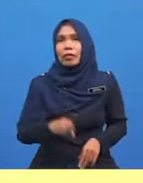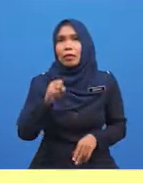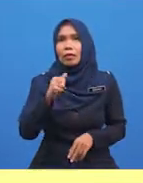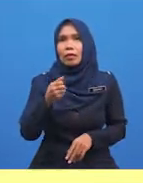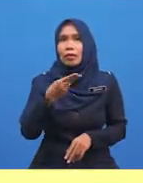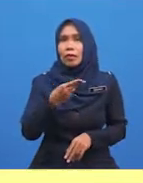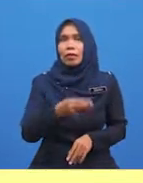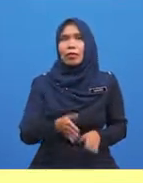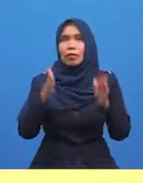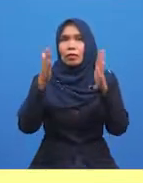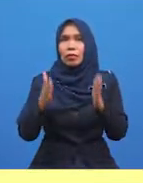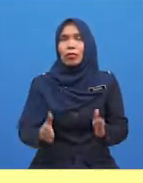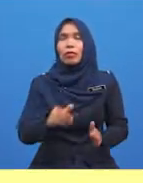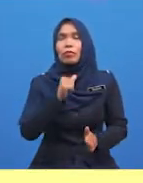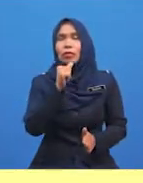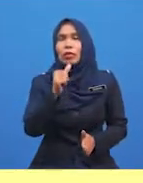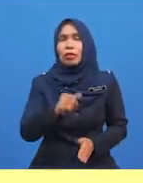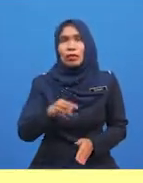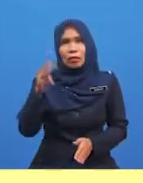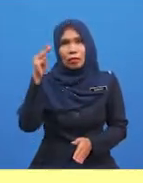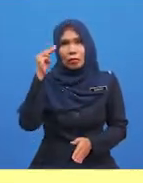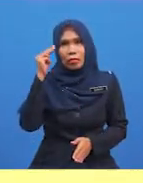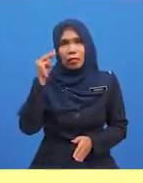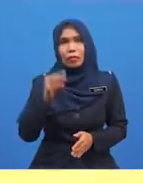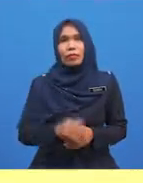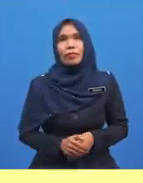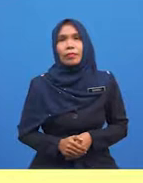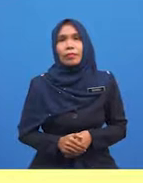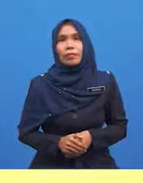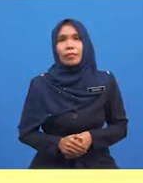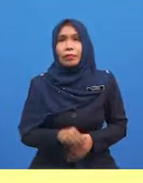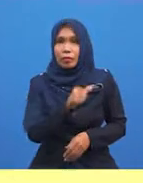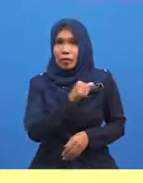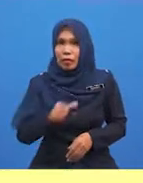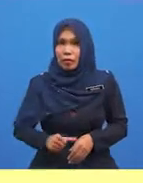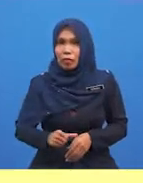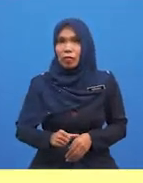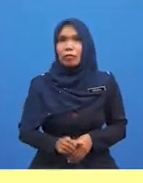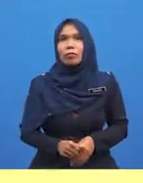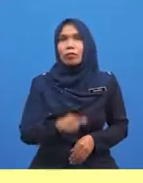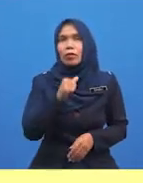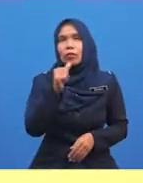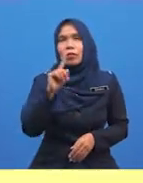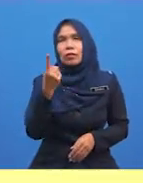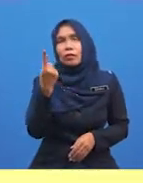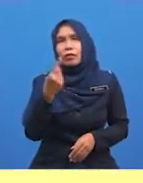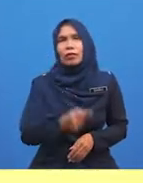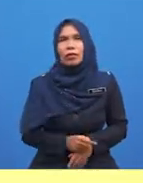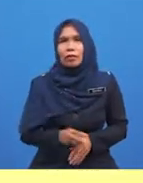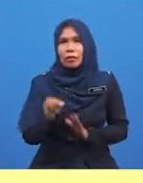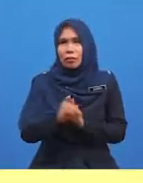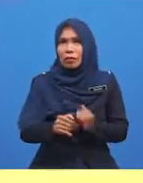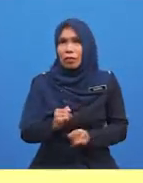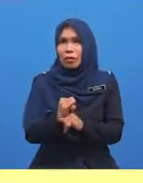Melayu. Bermaksud, Yang di-Pertuan Agong bukan sahaja menjaga kedudukan istimewa